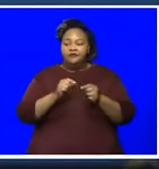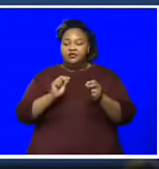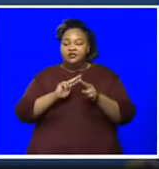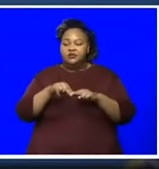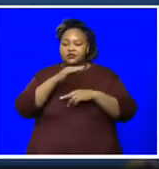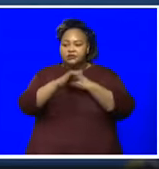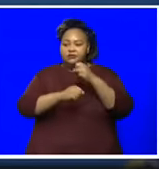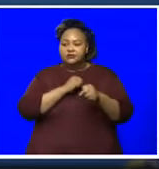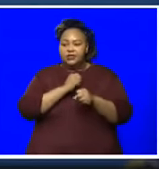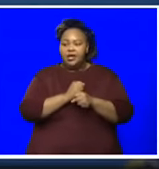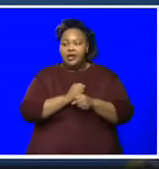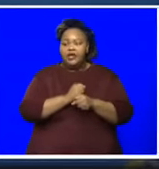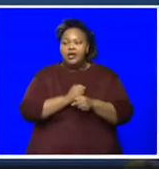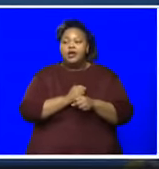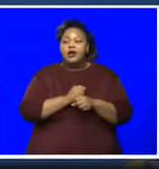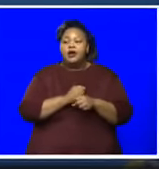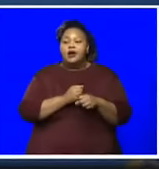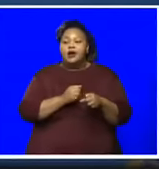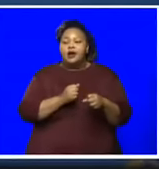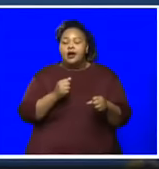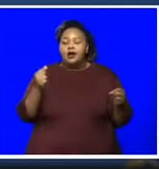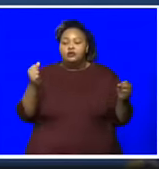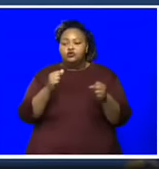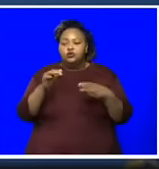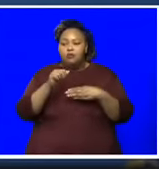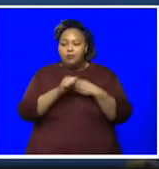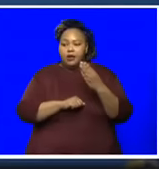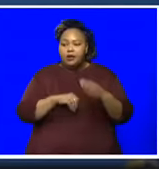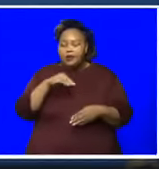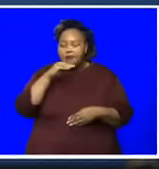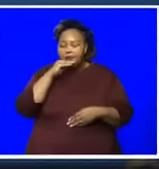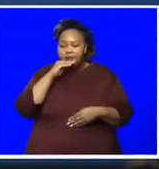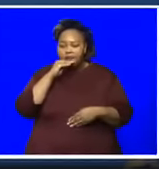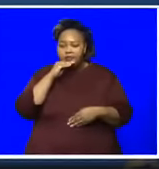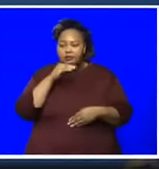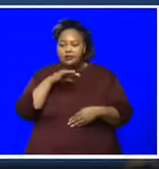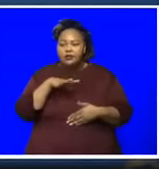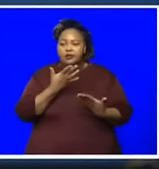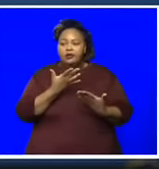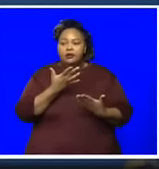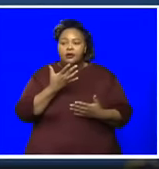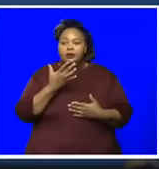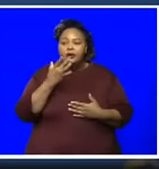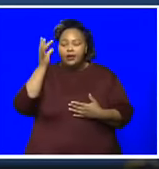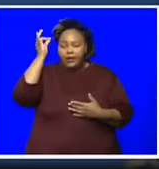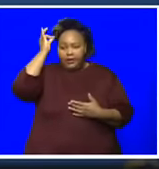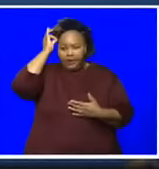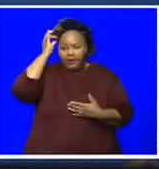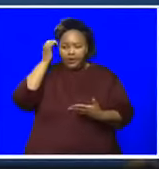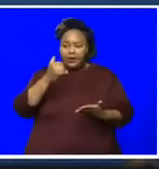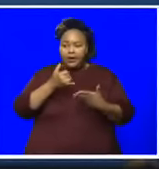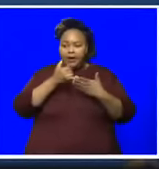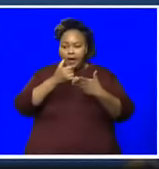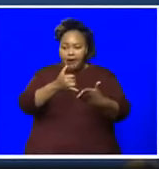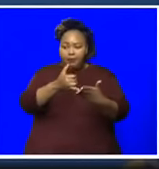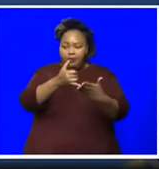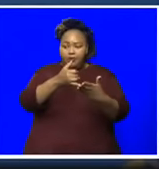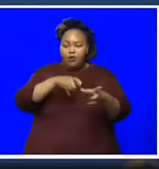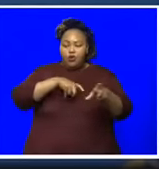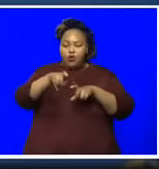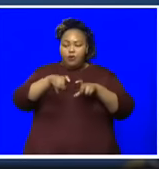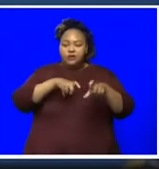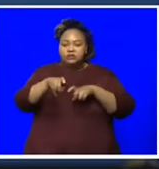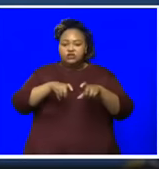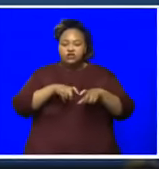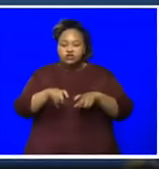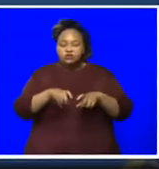year. Sibiyele sibe nawo le mincintiswano ikakhulu yona nje le Ngwenyama Cup ngoba vele bese kuwumsebenzi